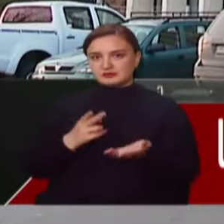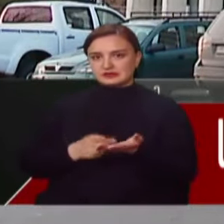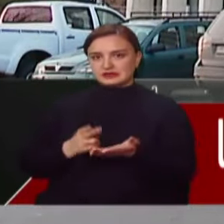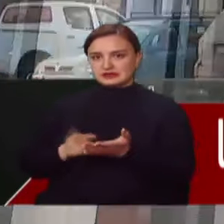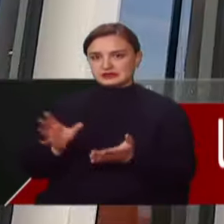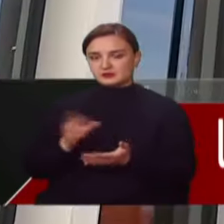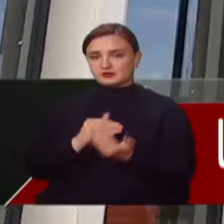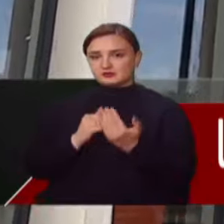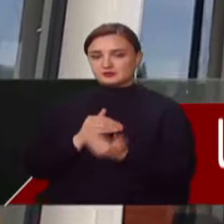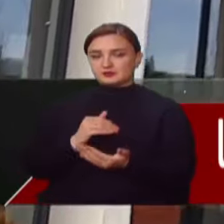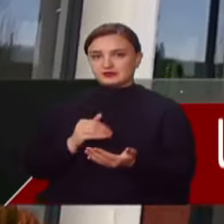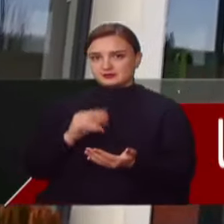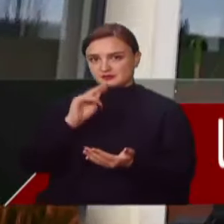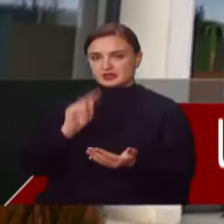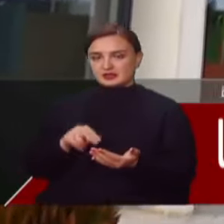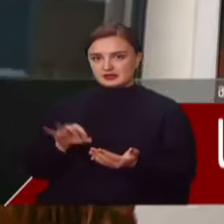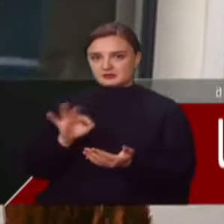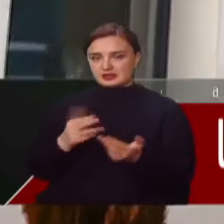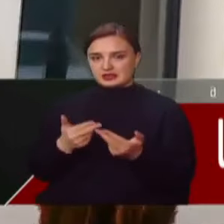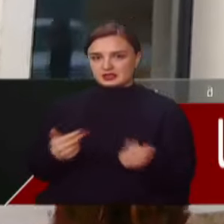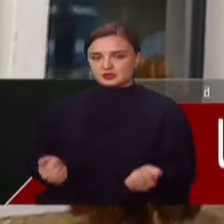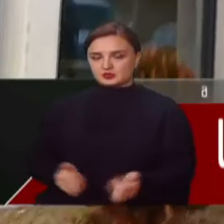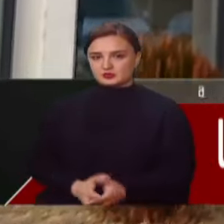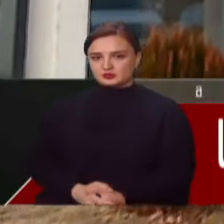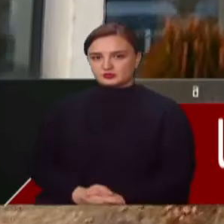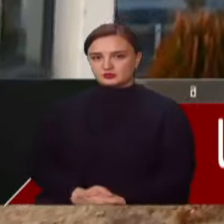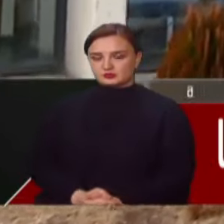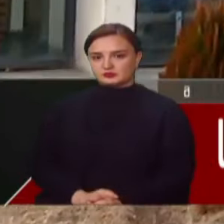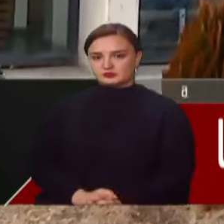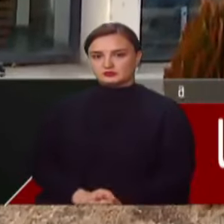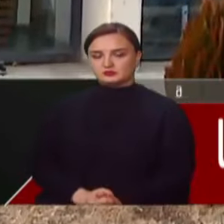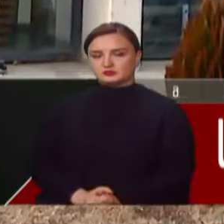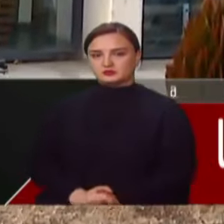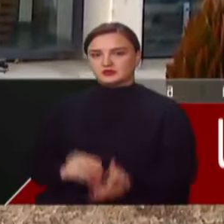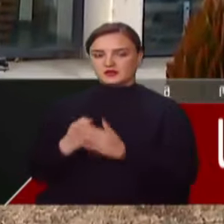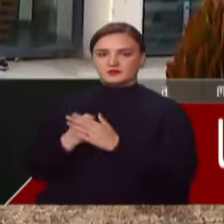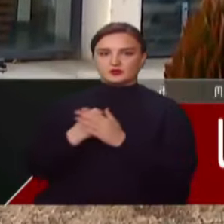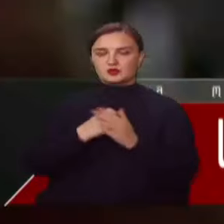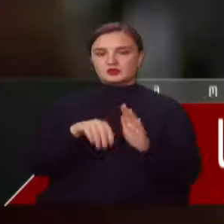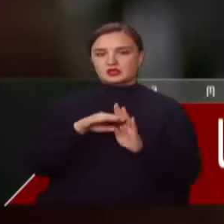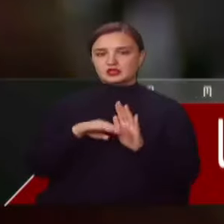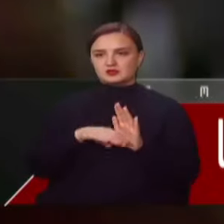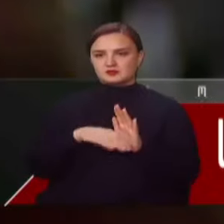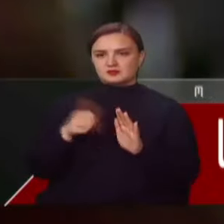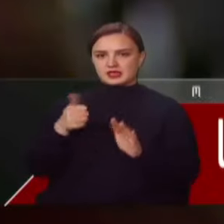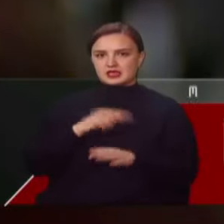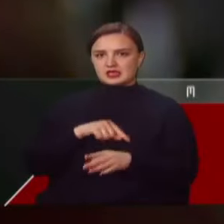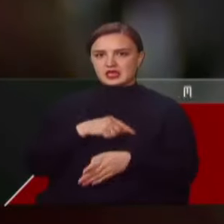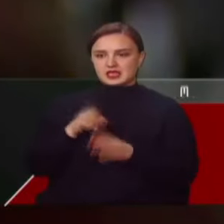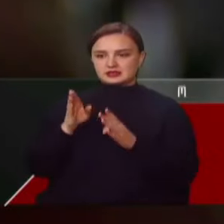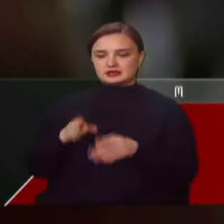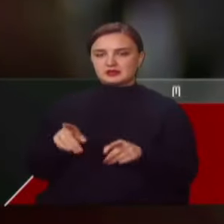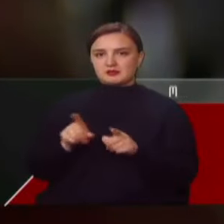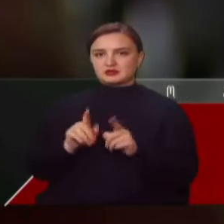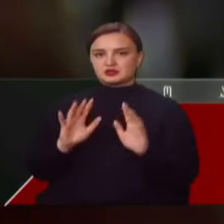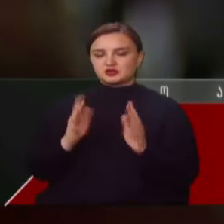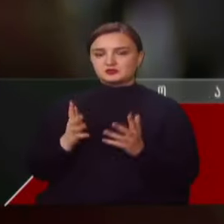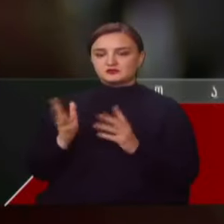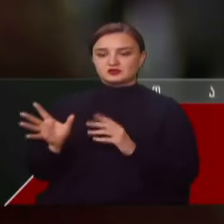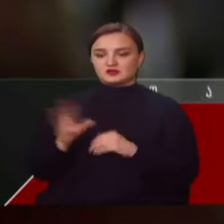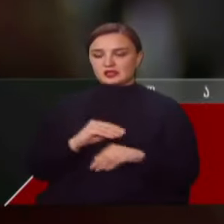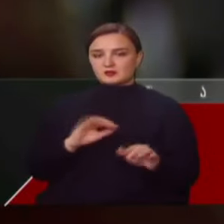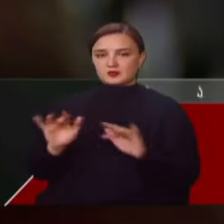მტკიცებულებებით მის მიერ წარდგენილი ბრალდება დაადასტუროს. ავტორიტარულ რეჟიმებს ძალიან კარგად ახასიათებთ მსგავს შემთხვევაში ყველა